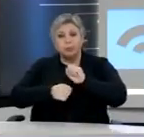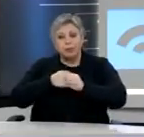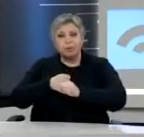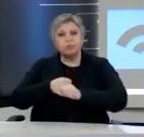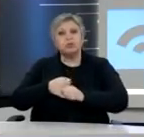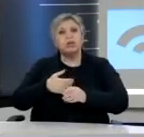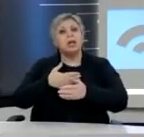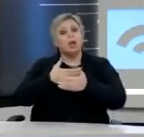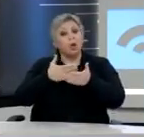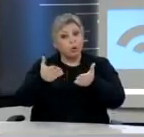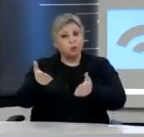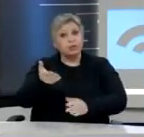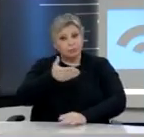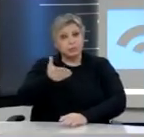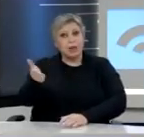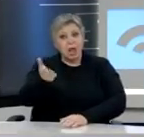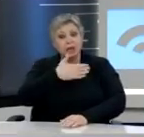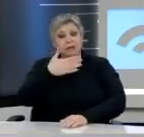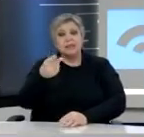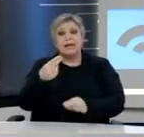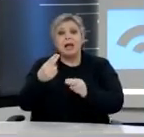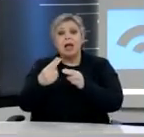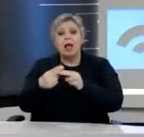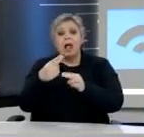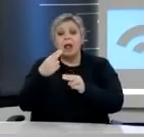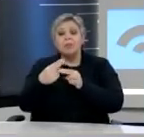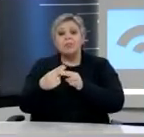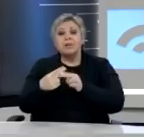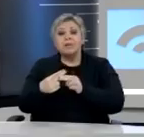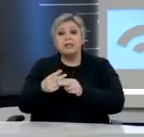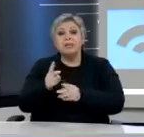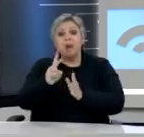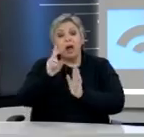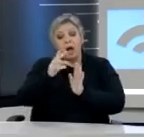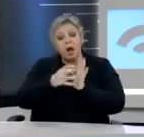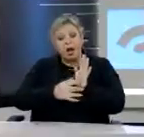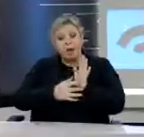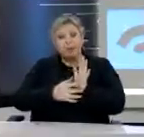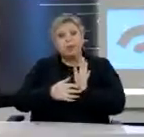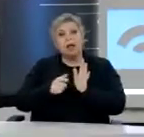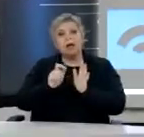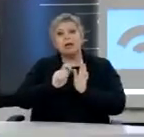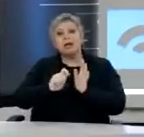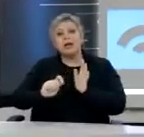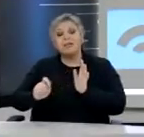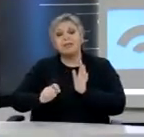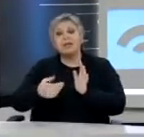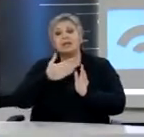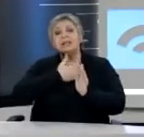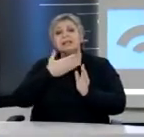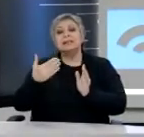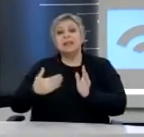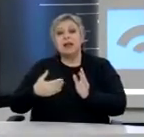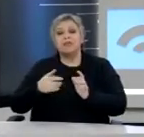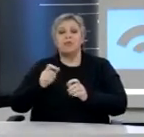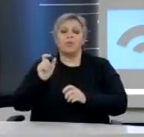τους αποκαλούσατε σε επίσημα έγγραφά σας Σλαβομακεδόνες. Όπως και τόσα χρόνια εσείς ήσασταν υπέρ της σύνθετης